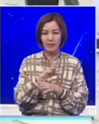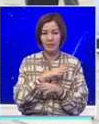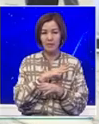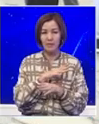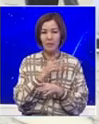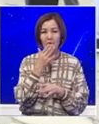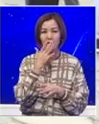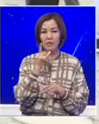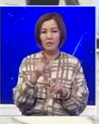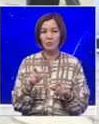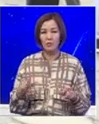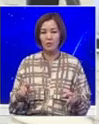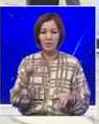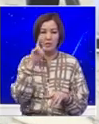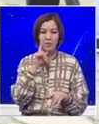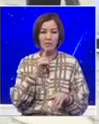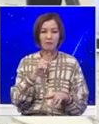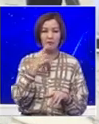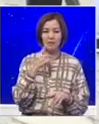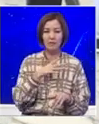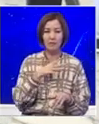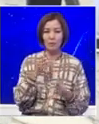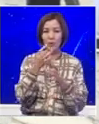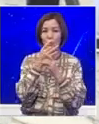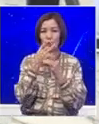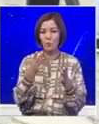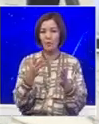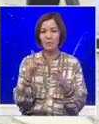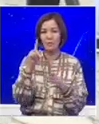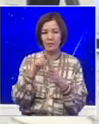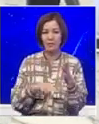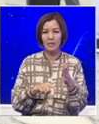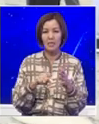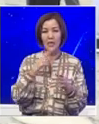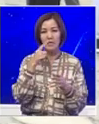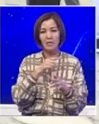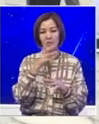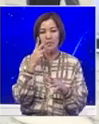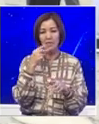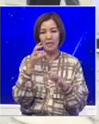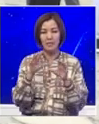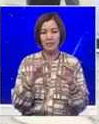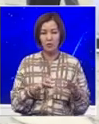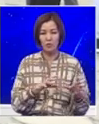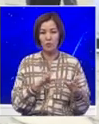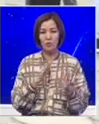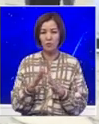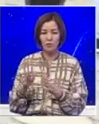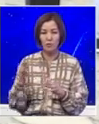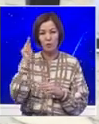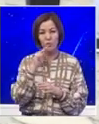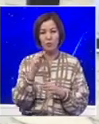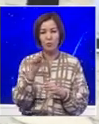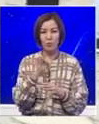этнос өкілдерін одан әрі қазақ тілінің мәдениетін, дінін, тілін салт-дәстүрін әрі қарай да үйрене білуге, тарихын